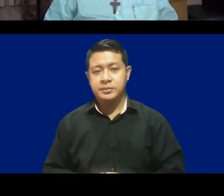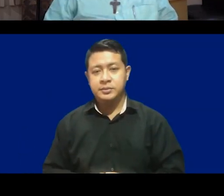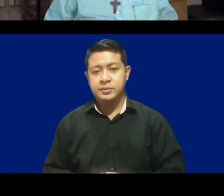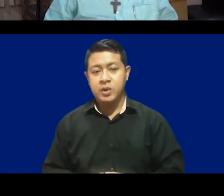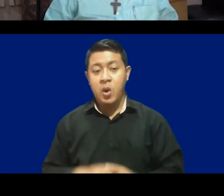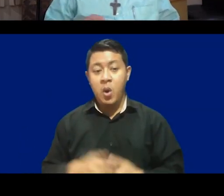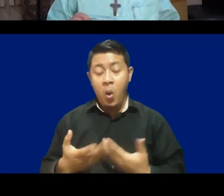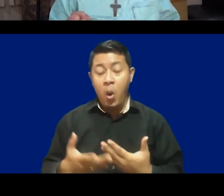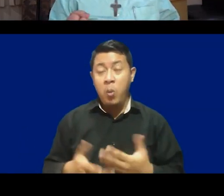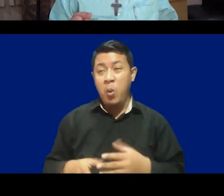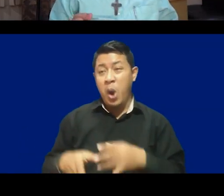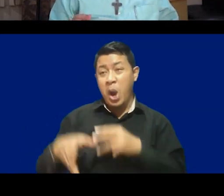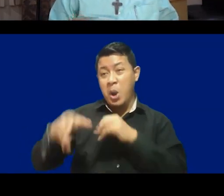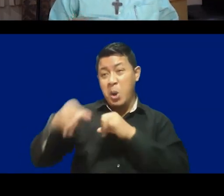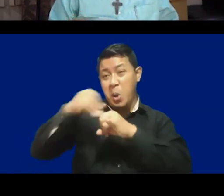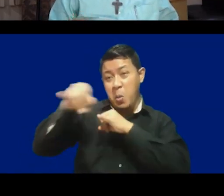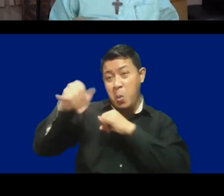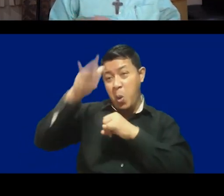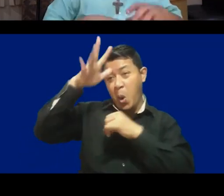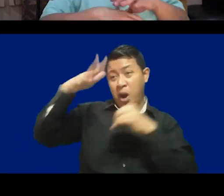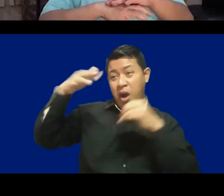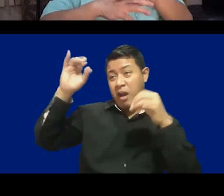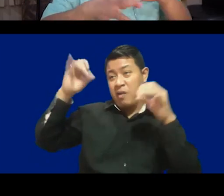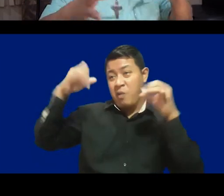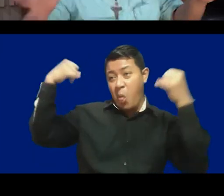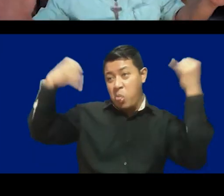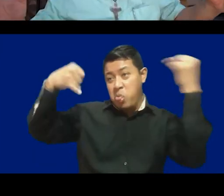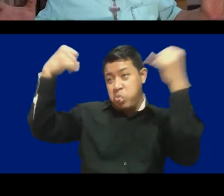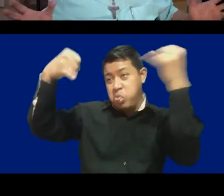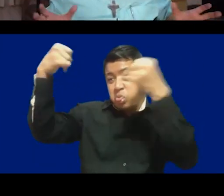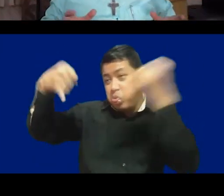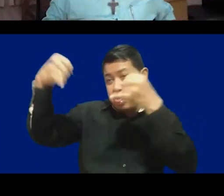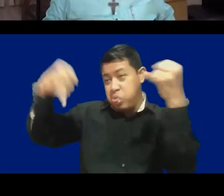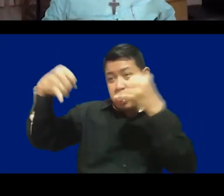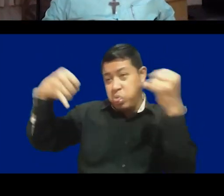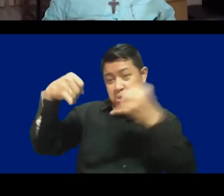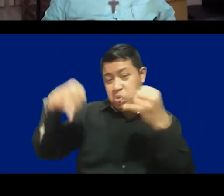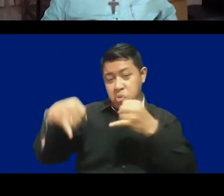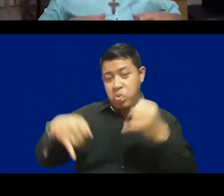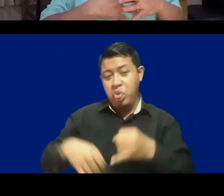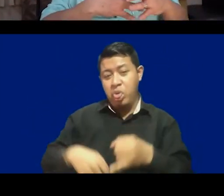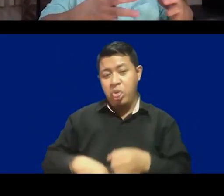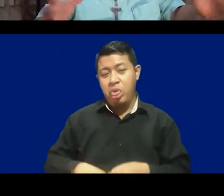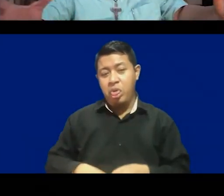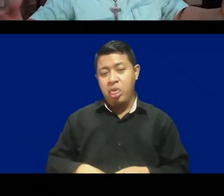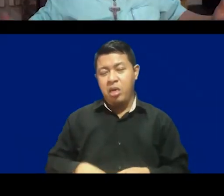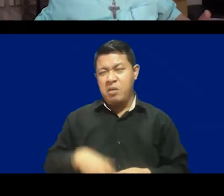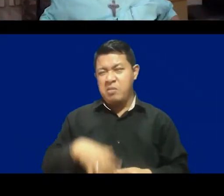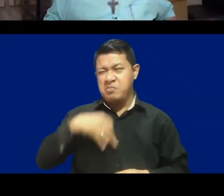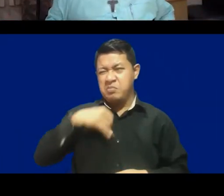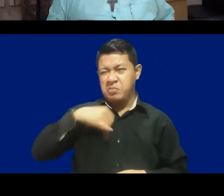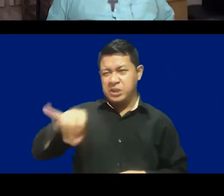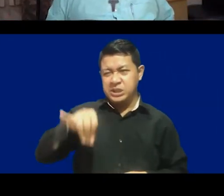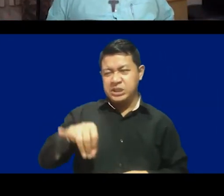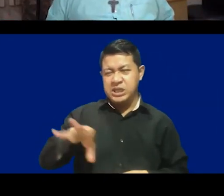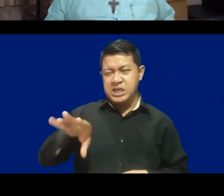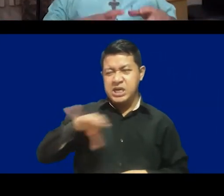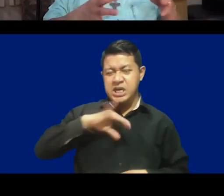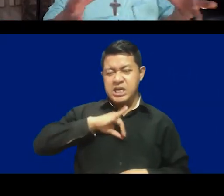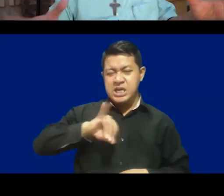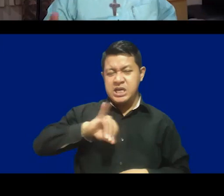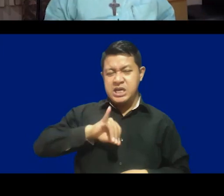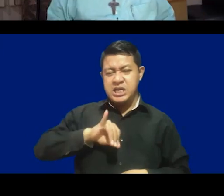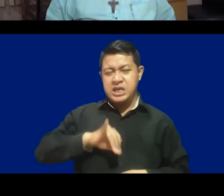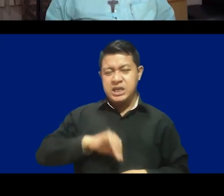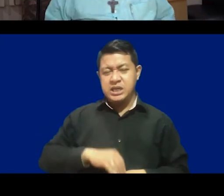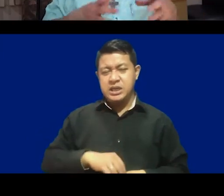Akibatnya, walaupun dia dibully oleh banyak orang, mau dihancurkan oleh banyak orang